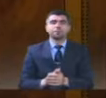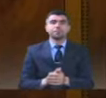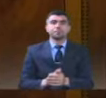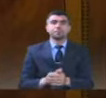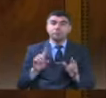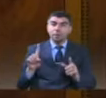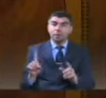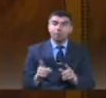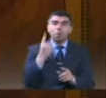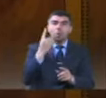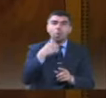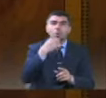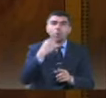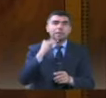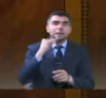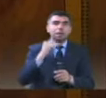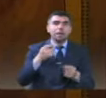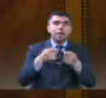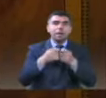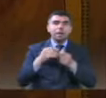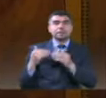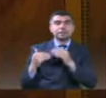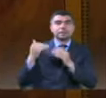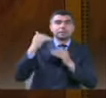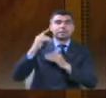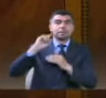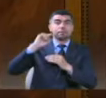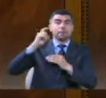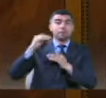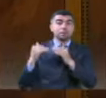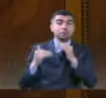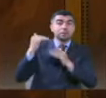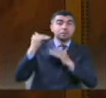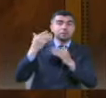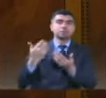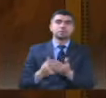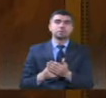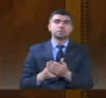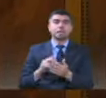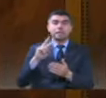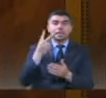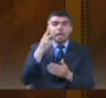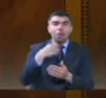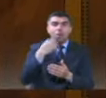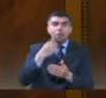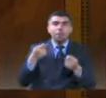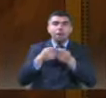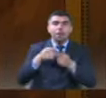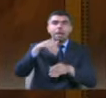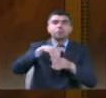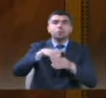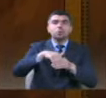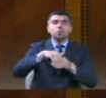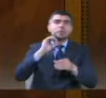أولا إعادة النظر في بنية الأجور لتحسينها بدل تجميد الترقيات. ثانيا إصلاح صناديق